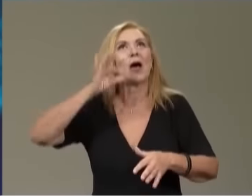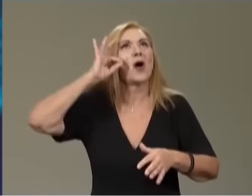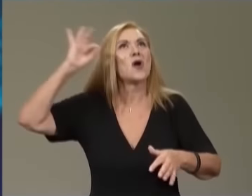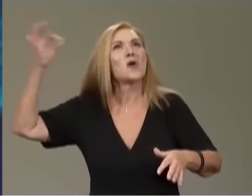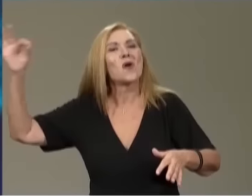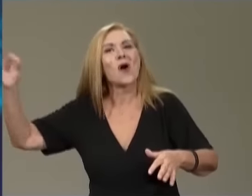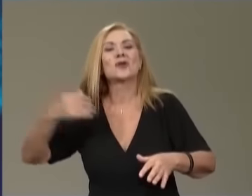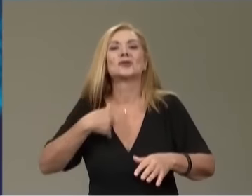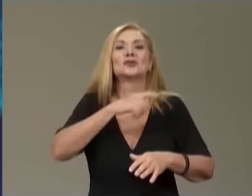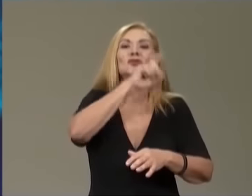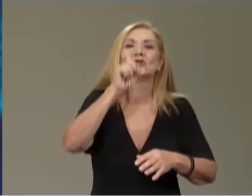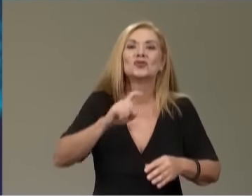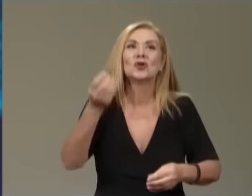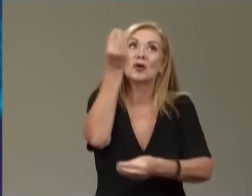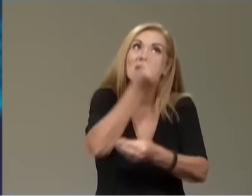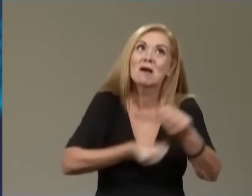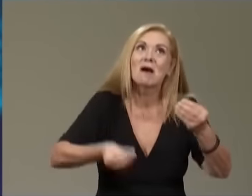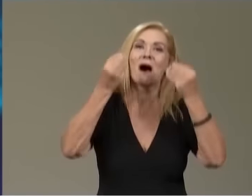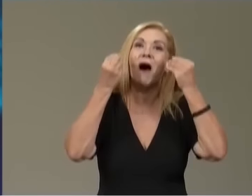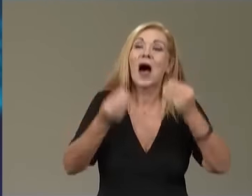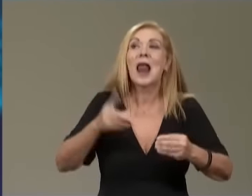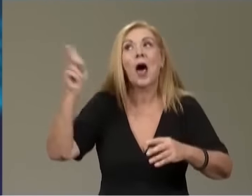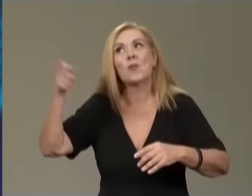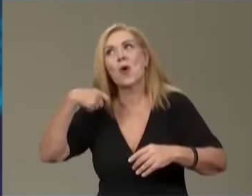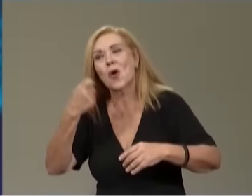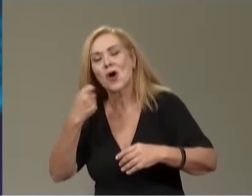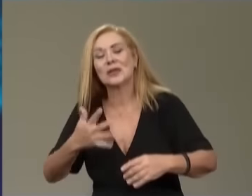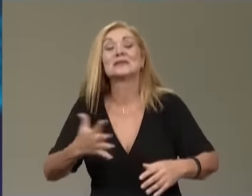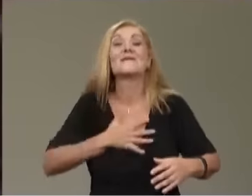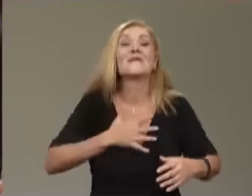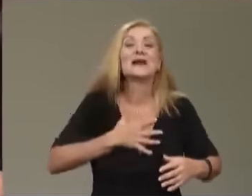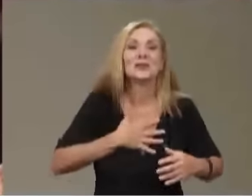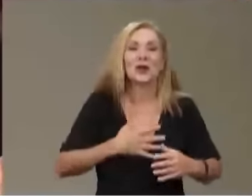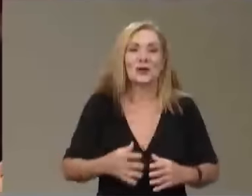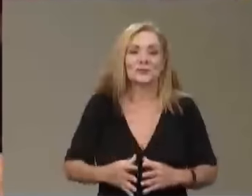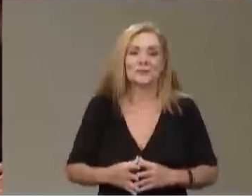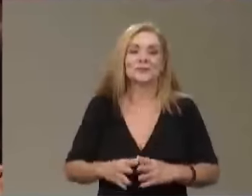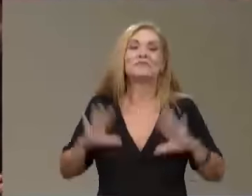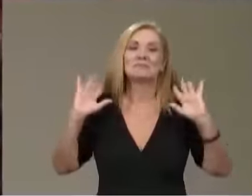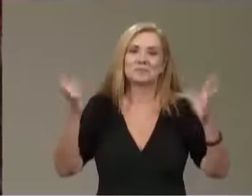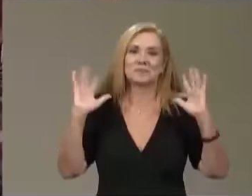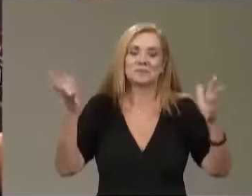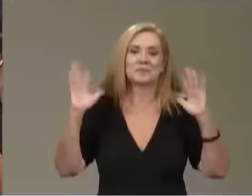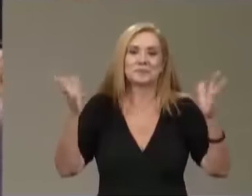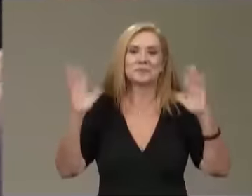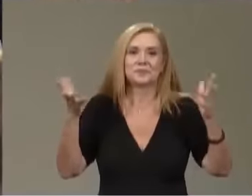να ζήσουν καλύτερα από τους γονείς τους. Σας ευχαριστώ.